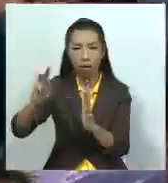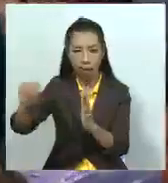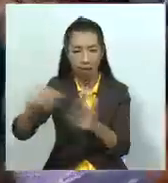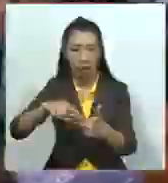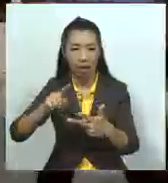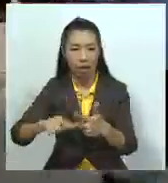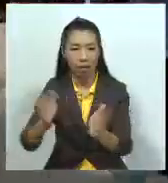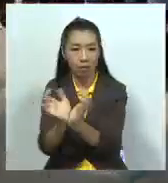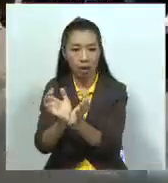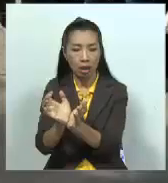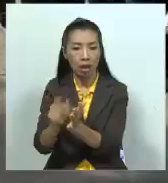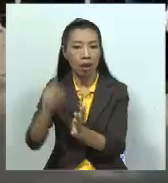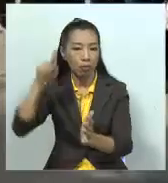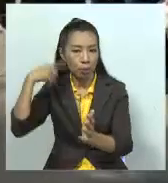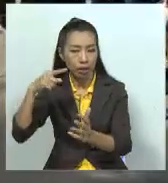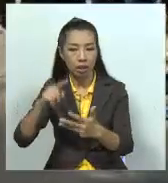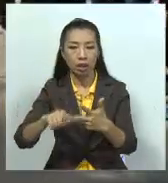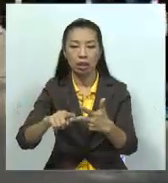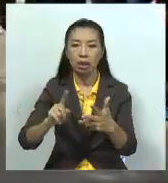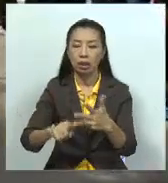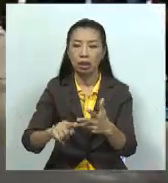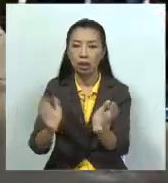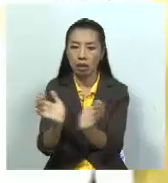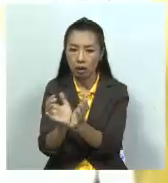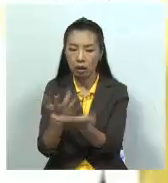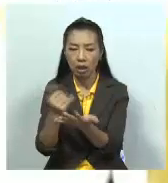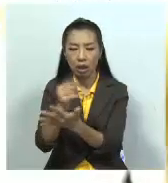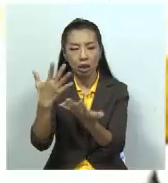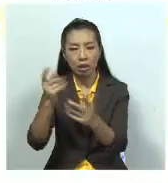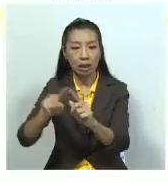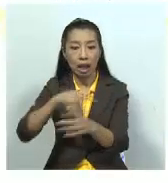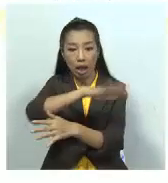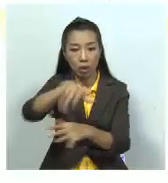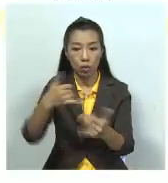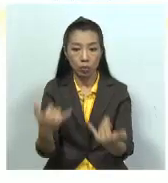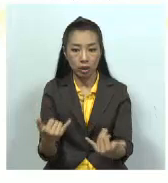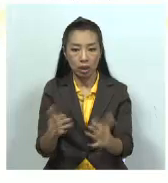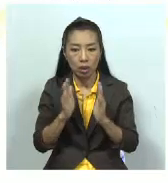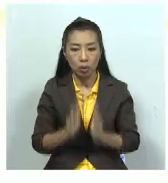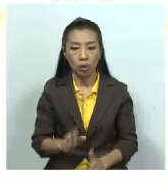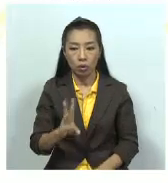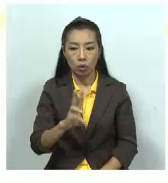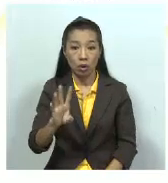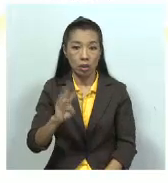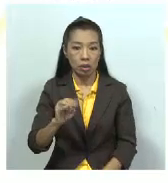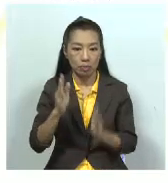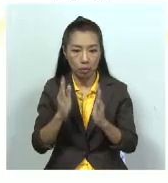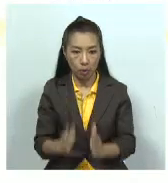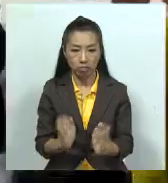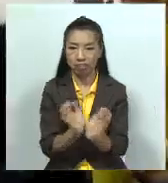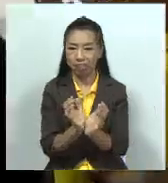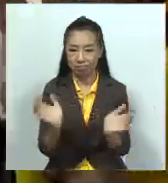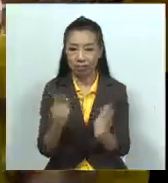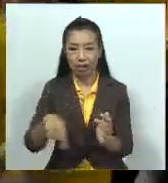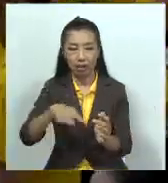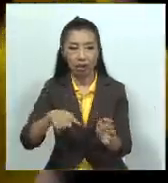ถานบำบัดพิเศษกลางและทัณฑสถานโรงพยาบาลราชทัณฑ์วันนี้มีทั้งหมด640คนและเพื่อเตรีย